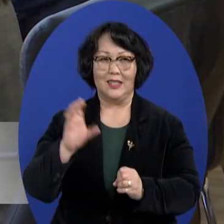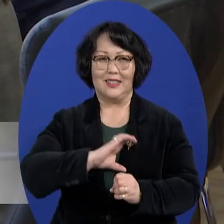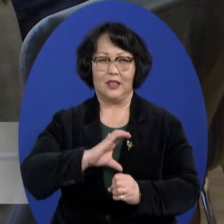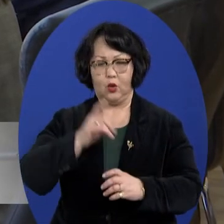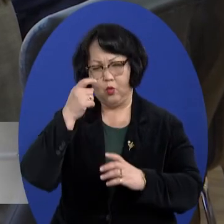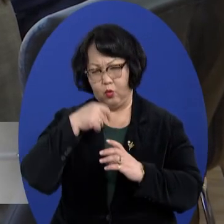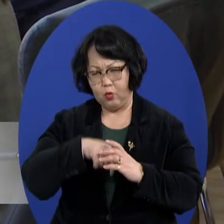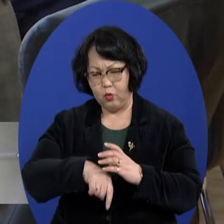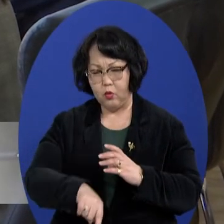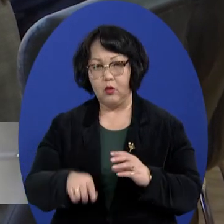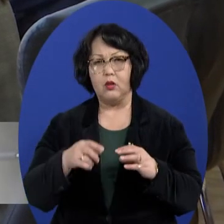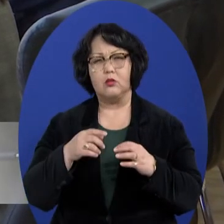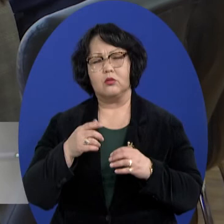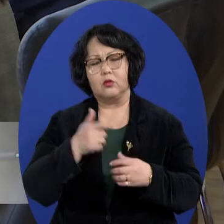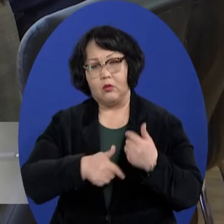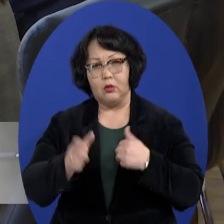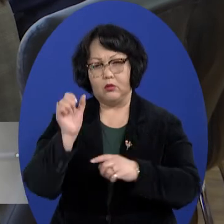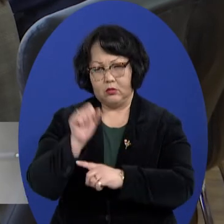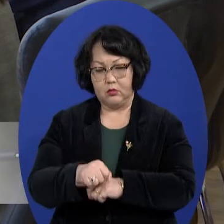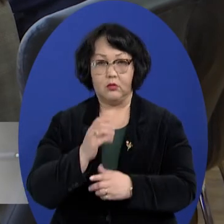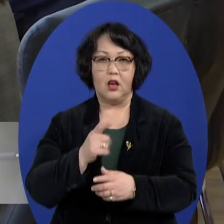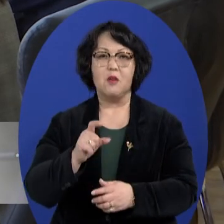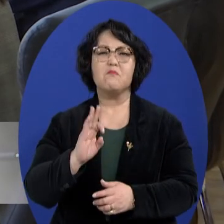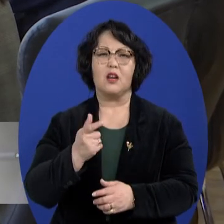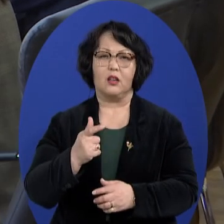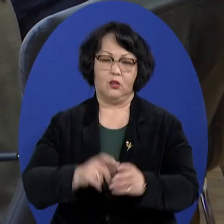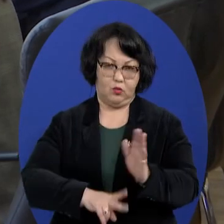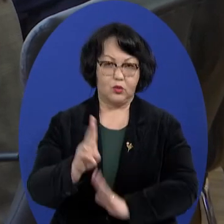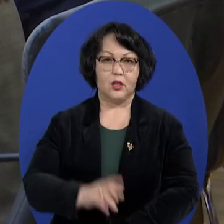болсон байгааг олон улсын эрдэмтэд хэлж байна.